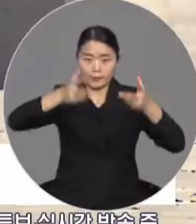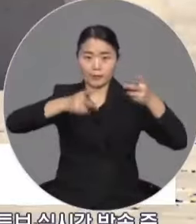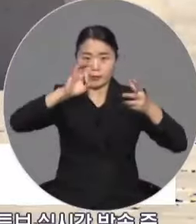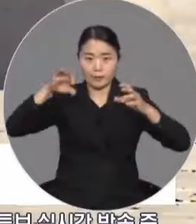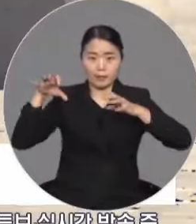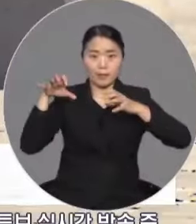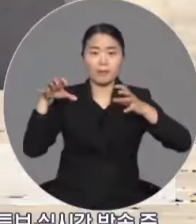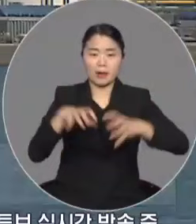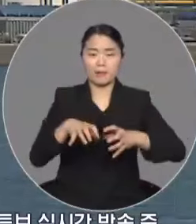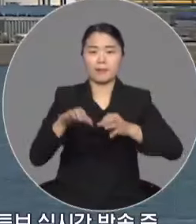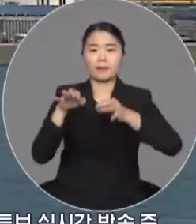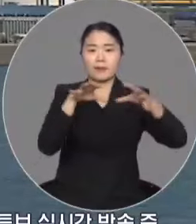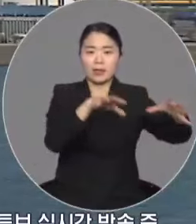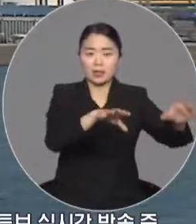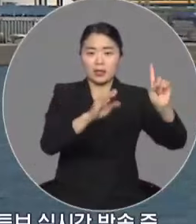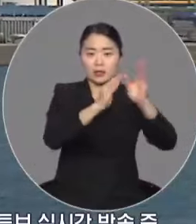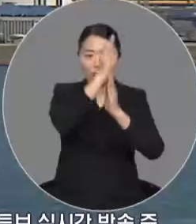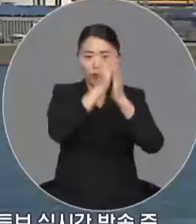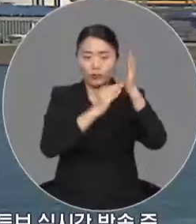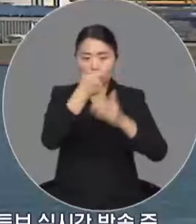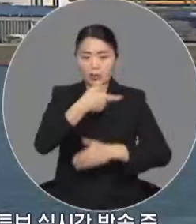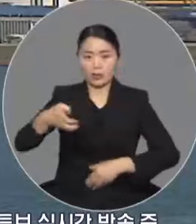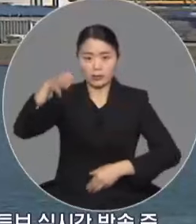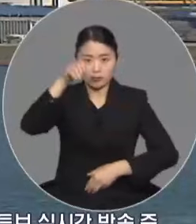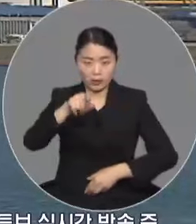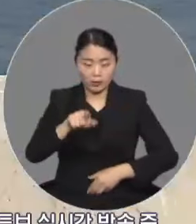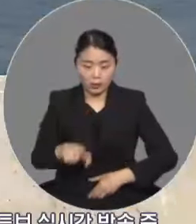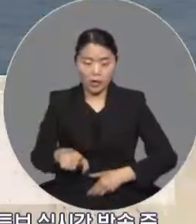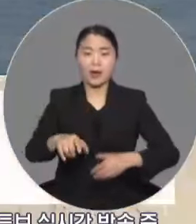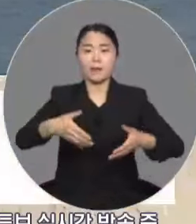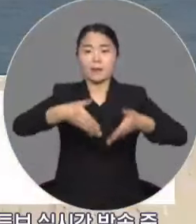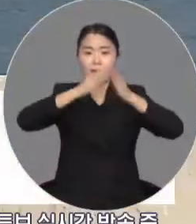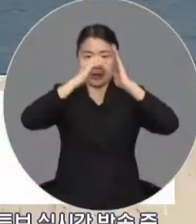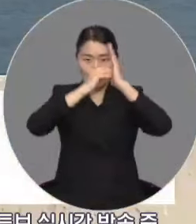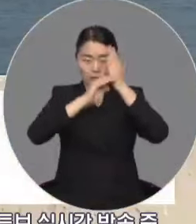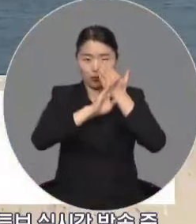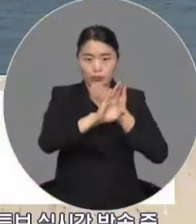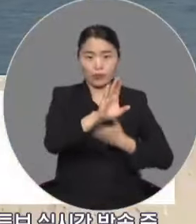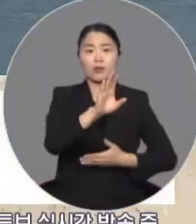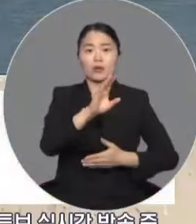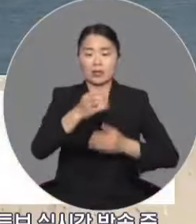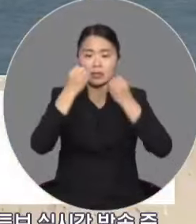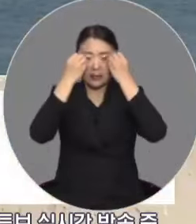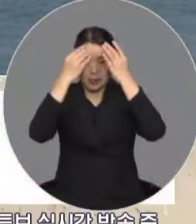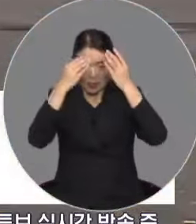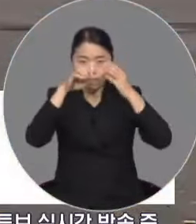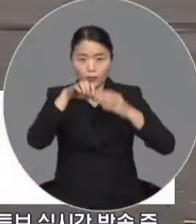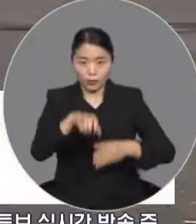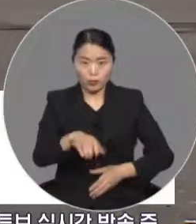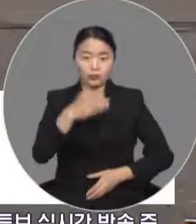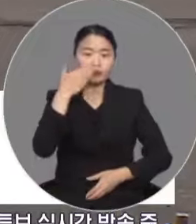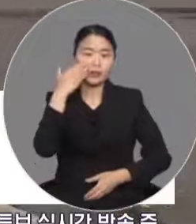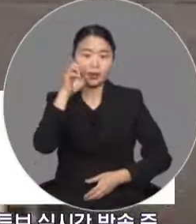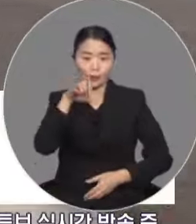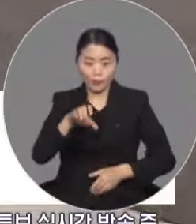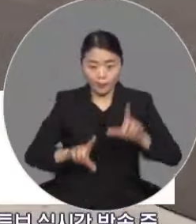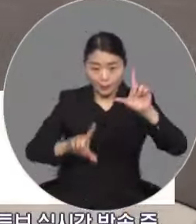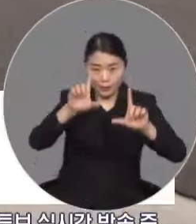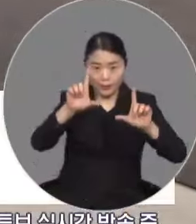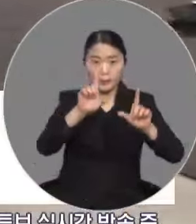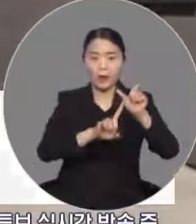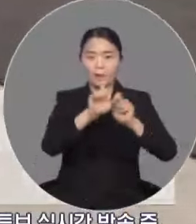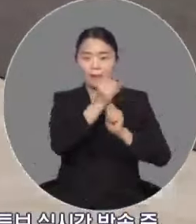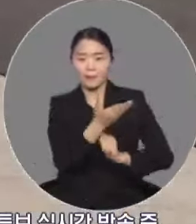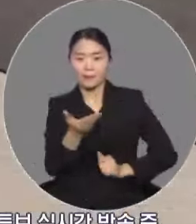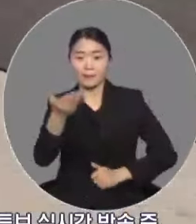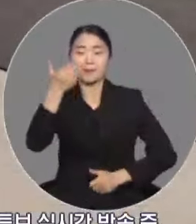원이 투입됐습니다. 이 부두 준공으로 국내 최고의 친환경 에너지 공급 항만으로서의 울산항의 위상이 더욱 강화될